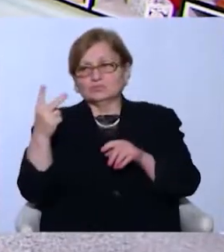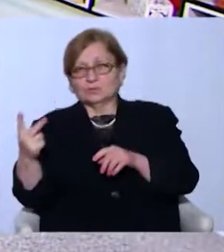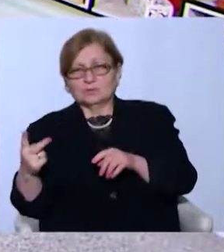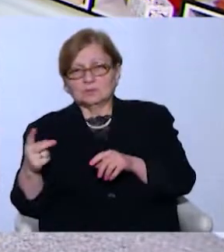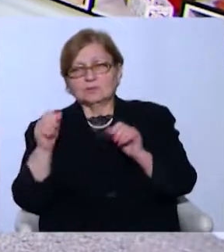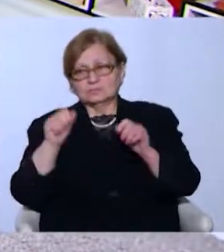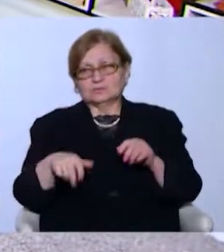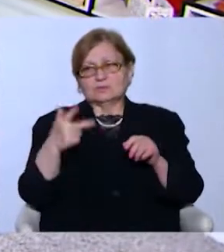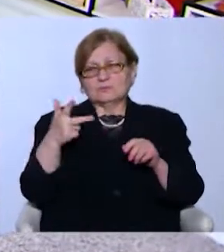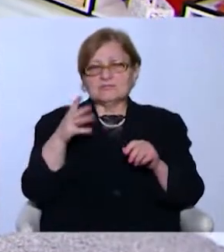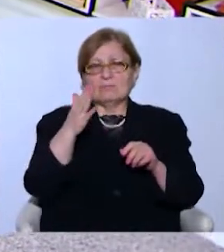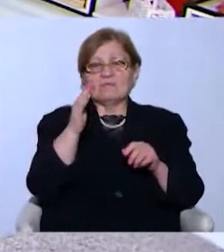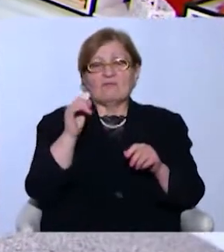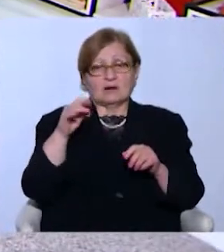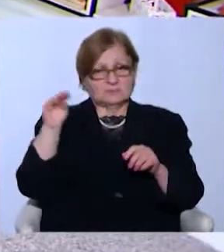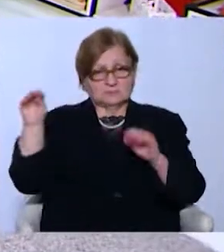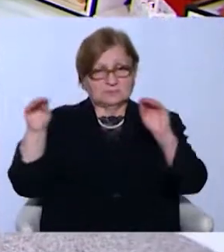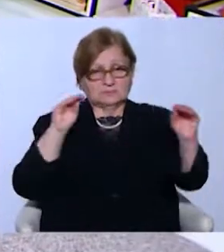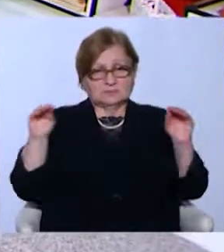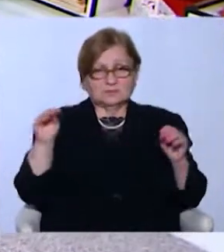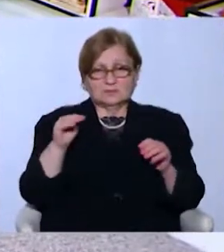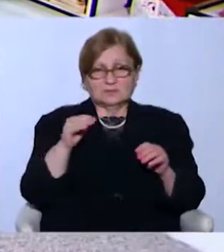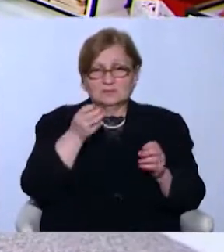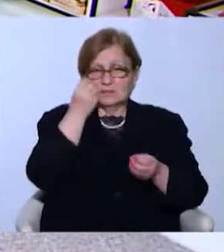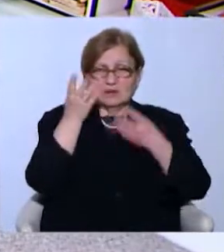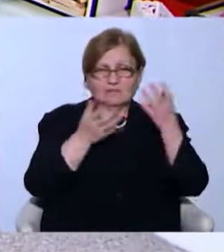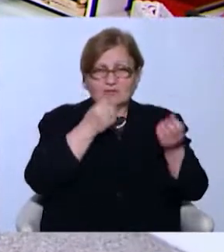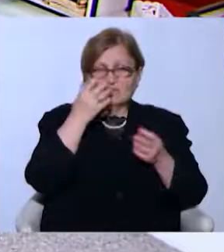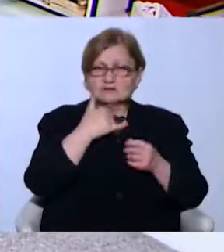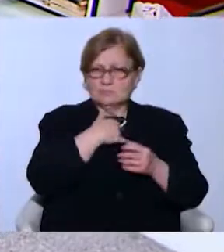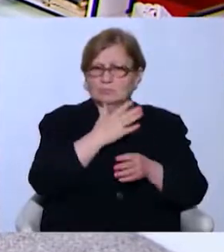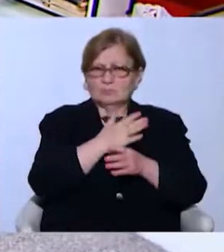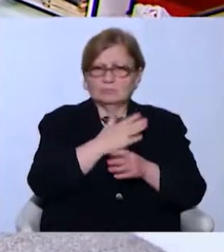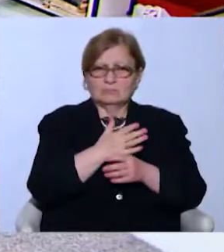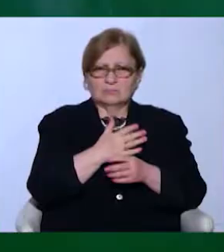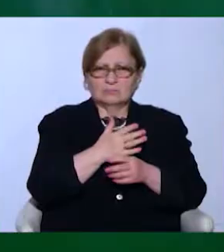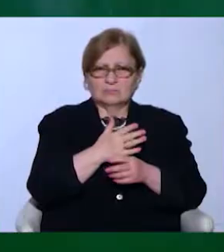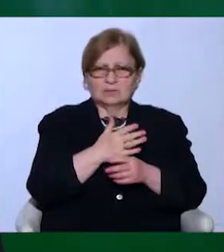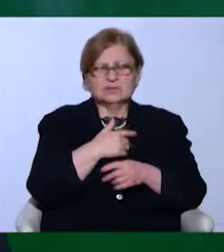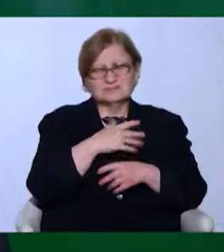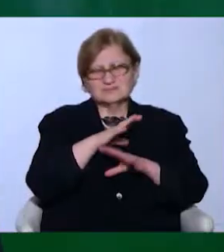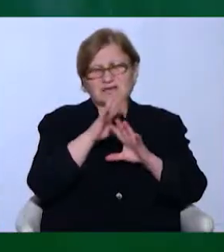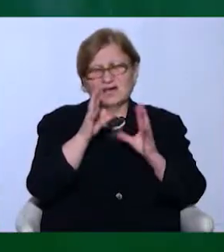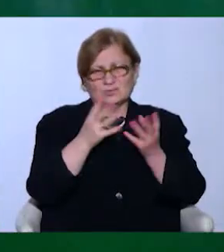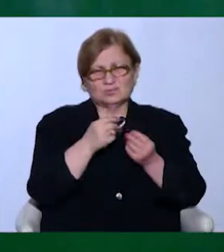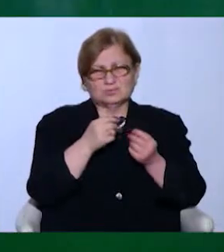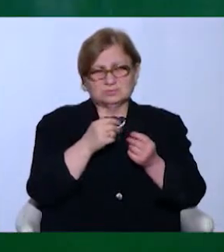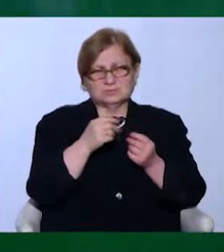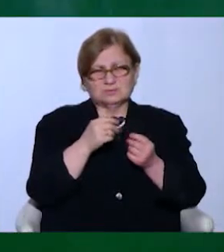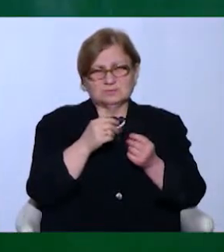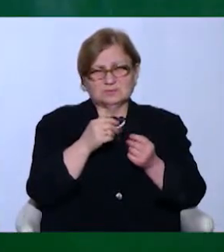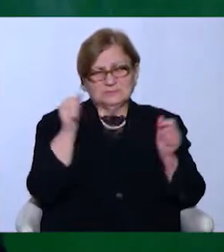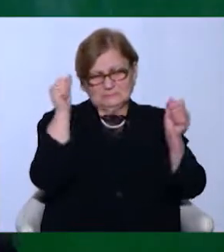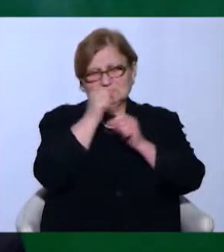შეიძლება ზოგში 3-იც იყოს. მე ვარდები რაოდენობა მაქვს. ეს ზოგადად ვამბობ, მე ცოტა შორს წავიდეთ,